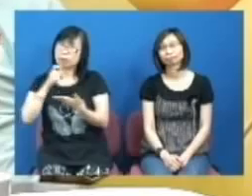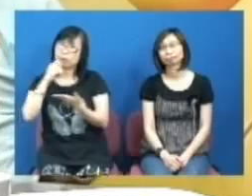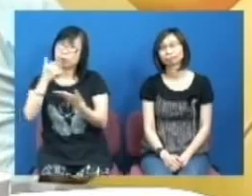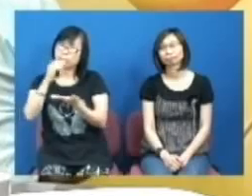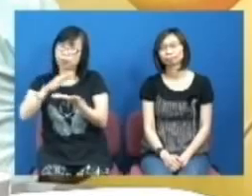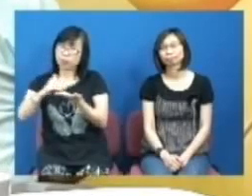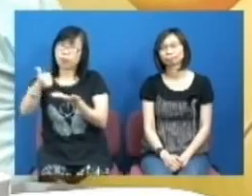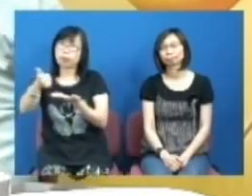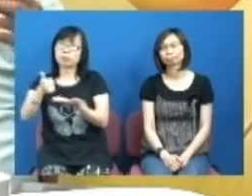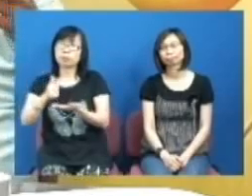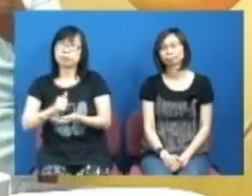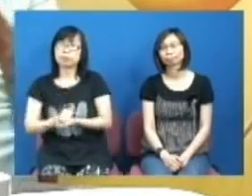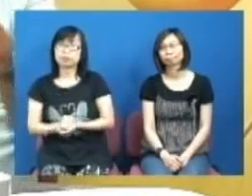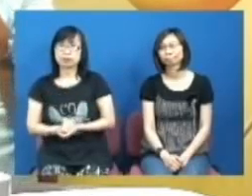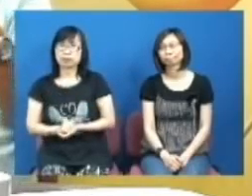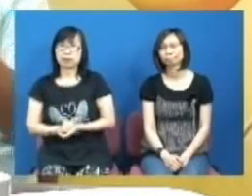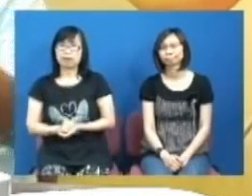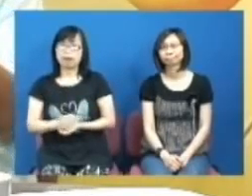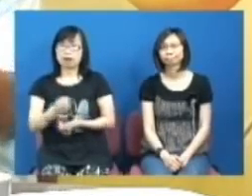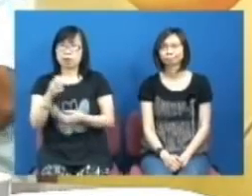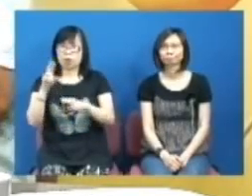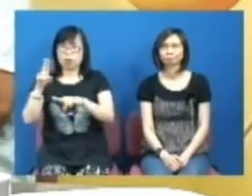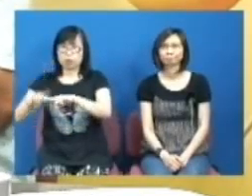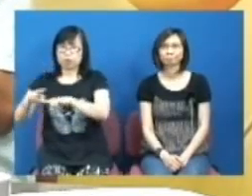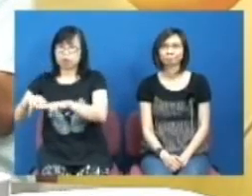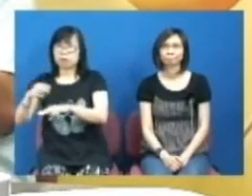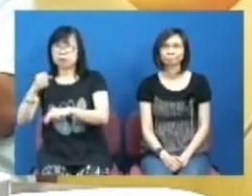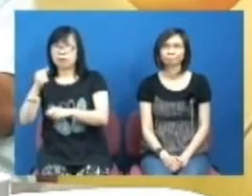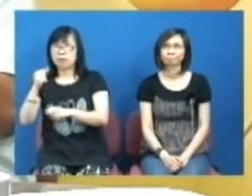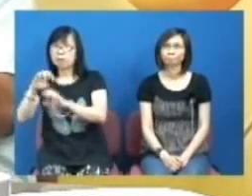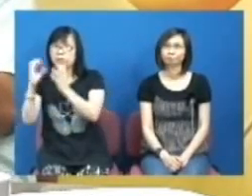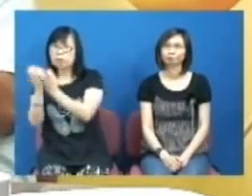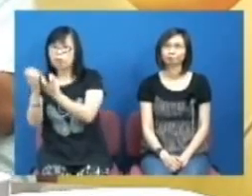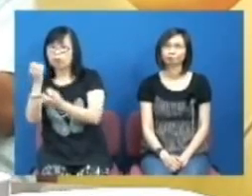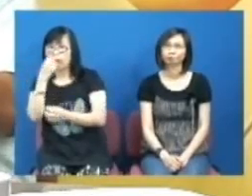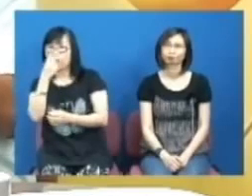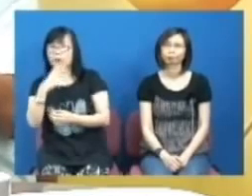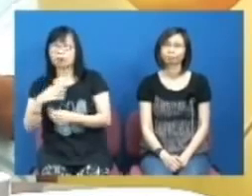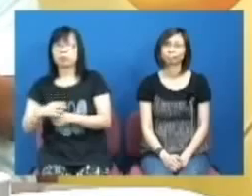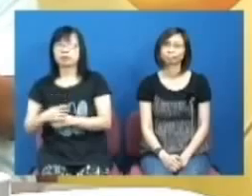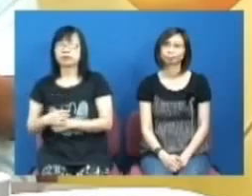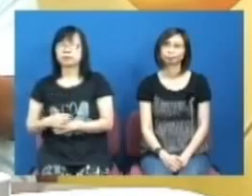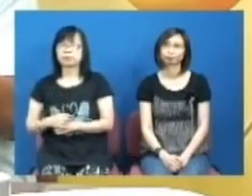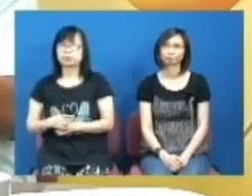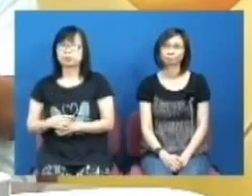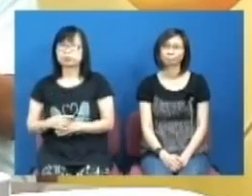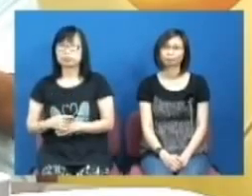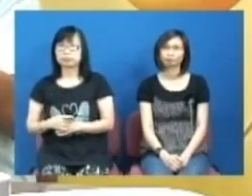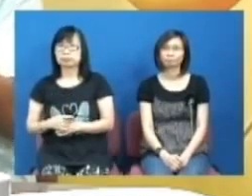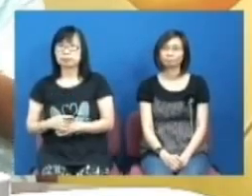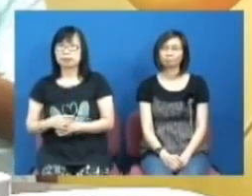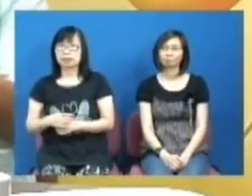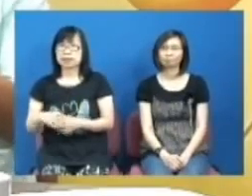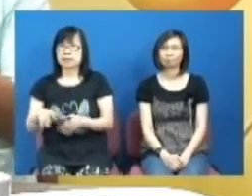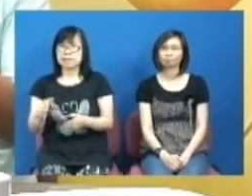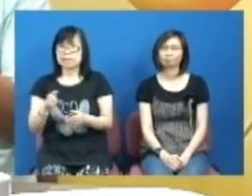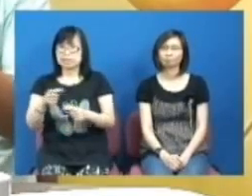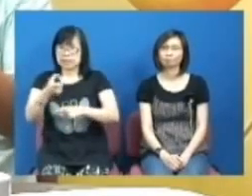啦。問共產黨喺香港實行嘅。就是資本主